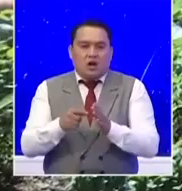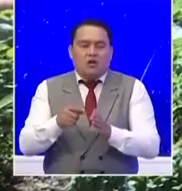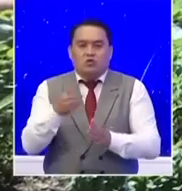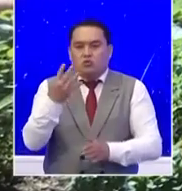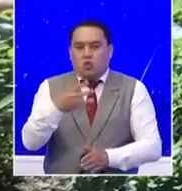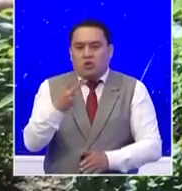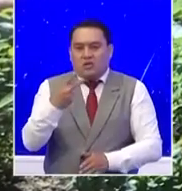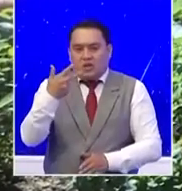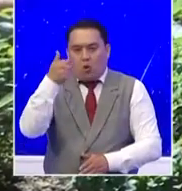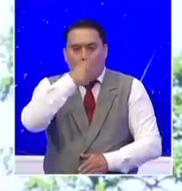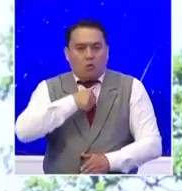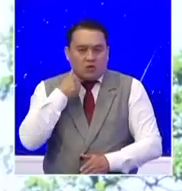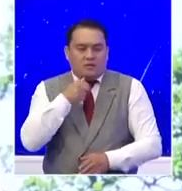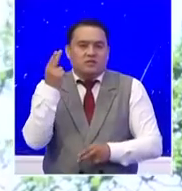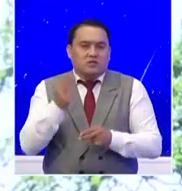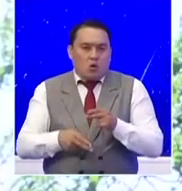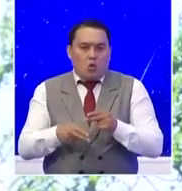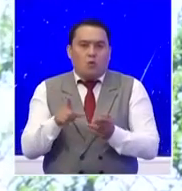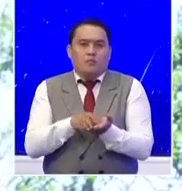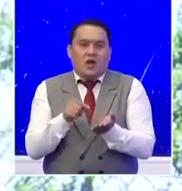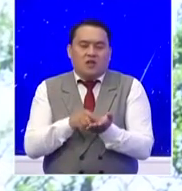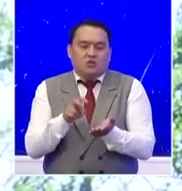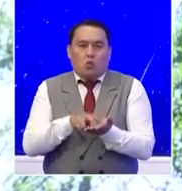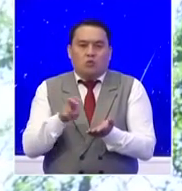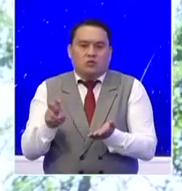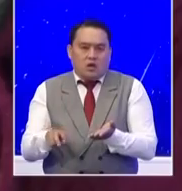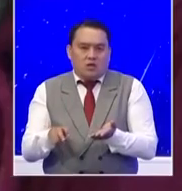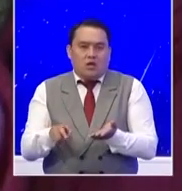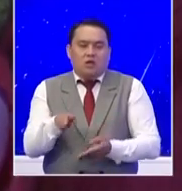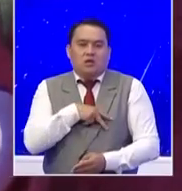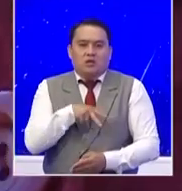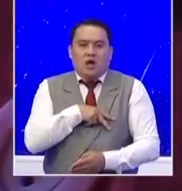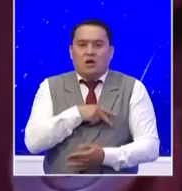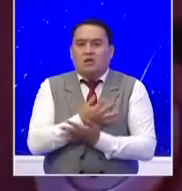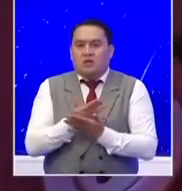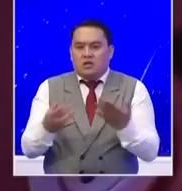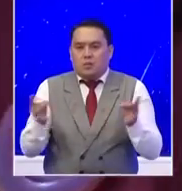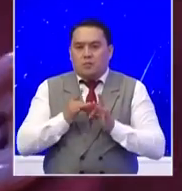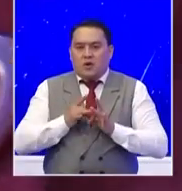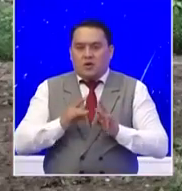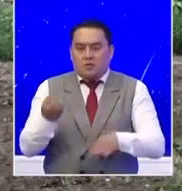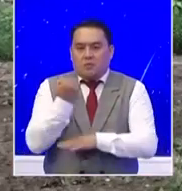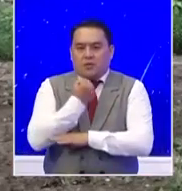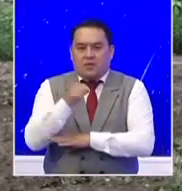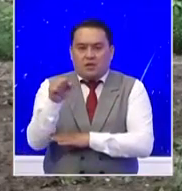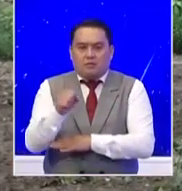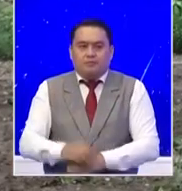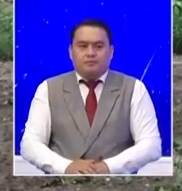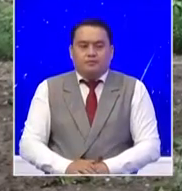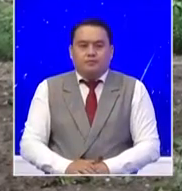года. По достижении пенсионного возраста ушла на заслуженный отдых. Награждена несколькими юбилейными медалями победы.